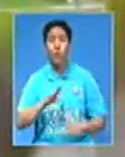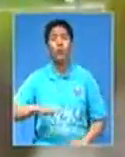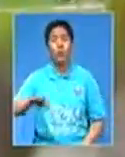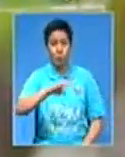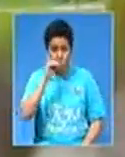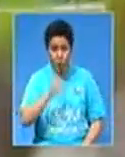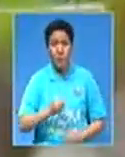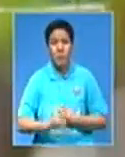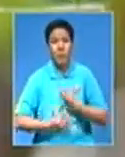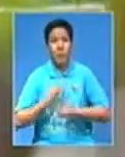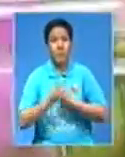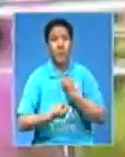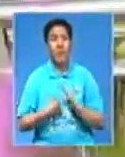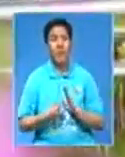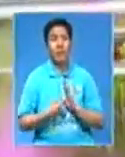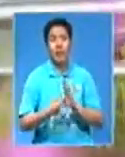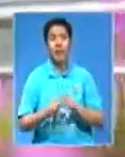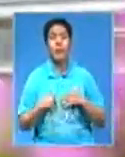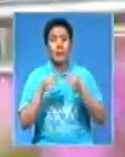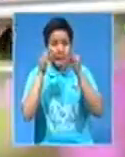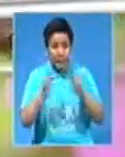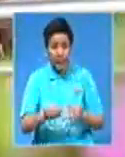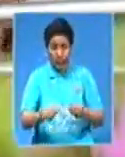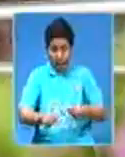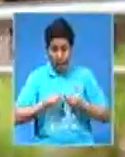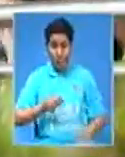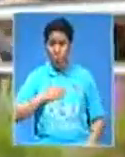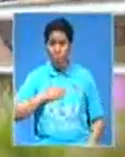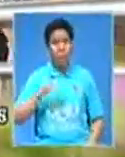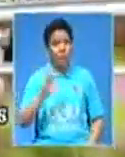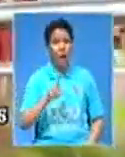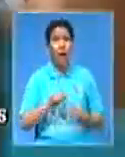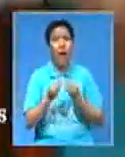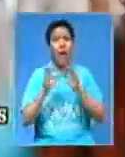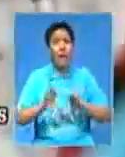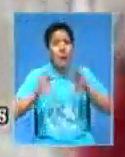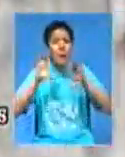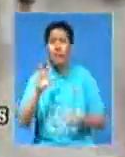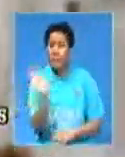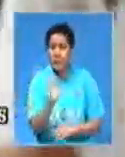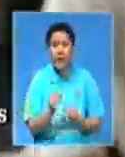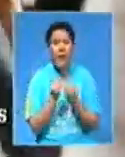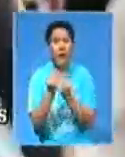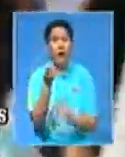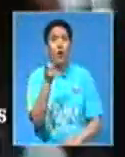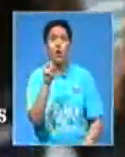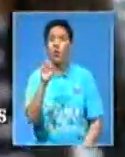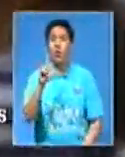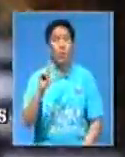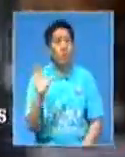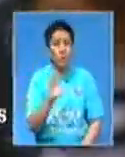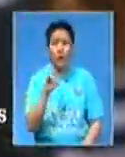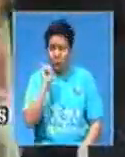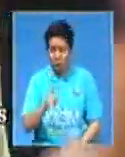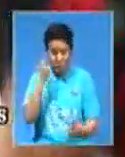จะต้องร่วมกันในการตัดสินใจไม่ใช่ตัดสินใจเพื่อผมเพื่อรัฐบาลเพื่อคสช.แต่ก็ทุกคนคำนึงถึงเพื่อประเทศชา